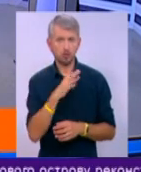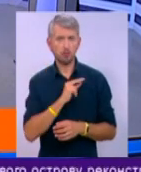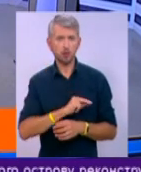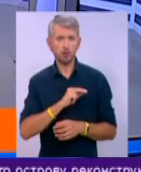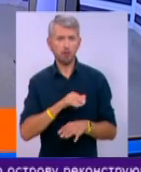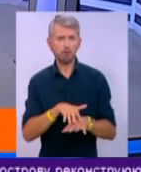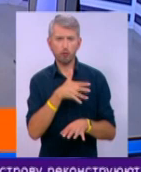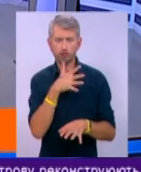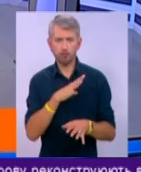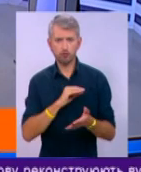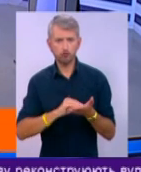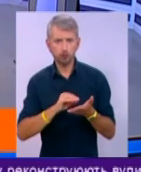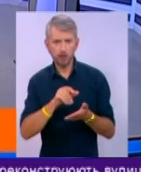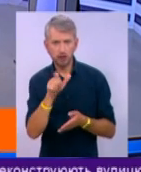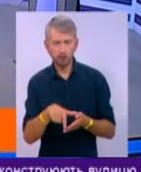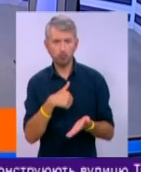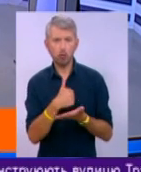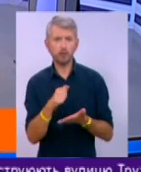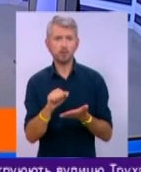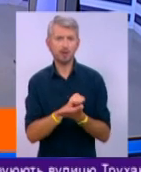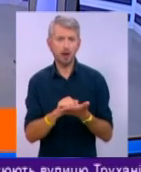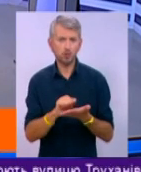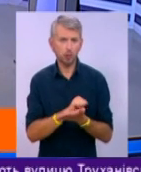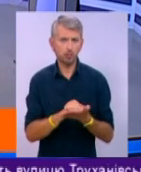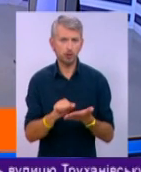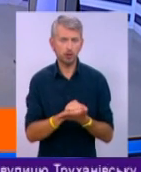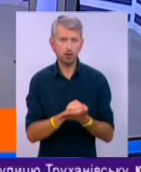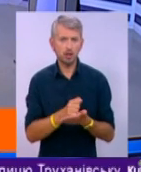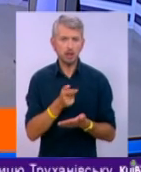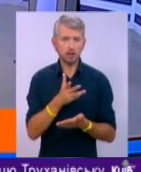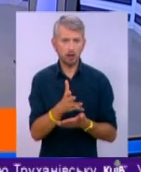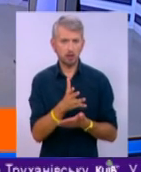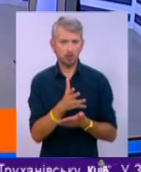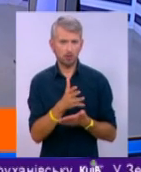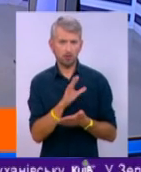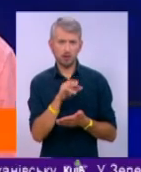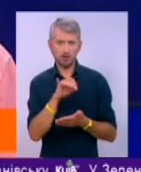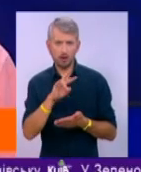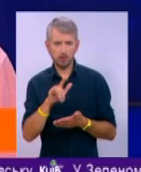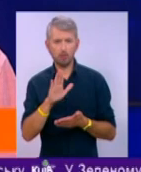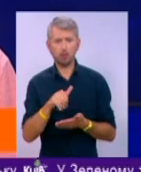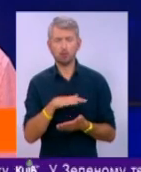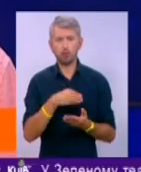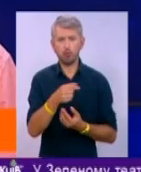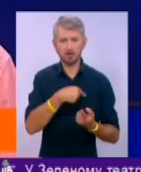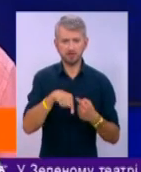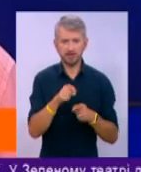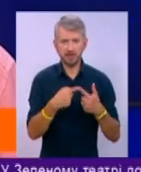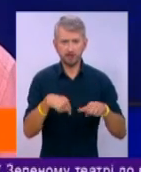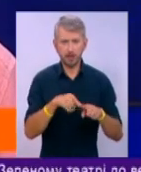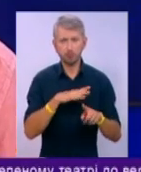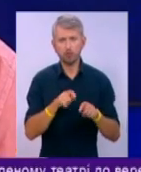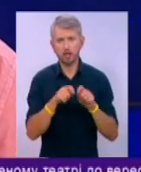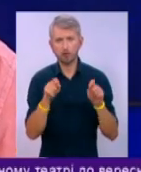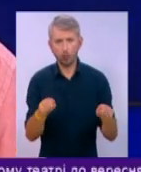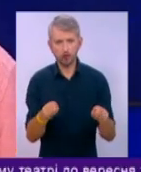довгий час журналістом, головним редактором декількох видань. Потім став підприємцем у цій сфері, був засновником